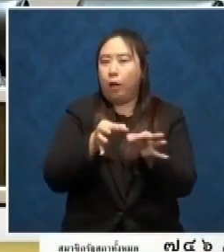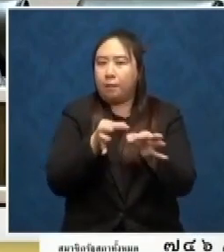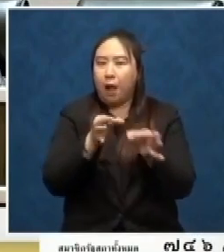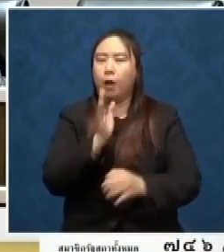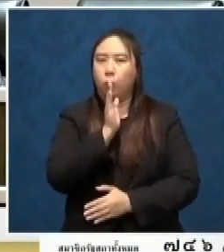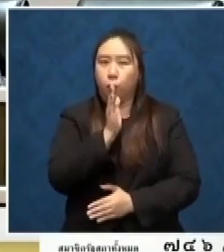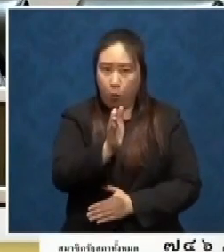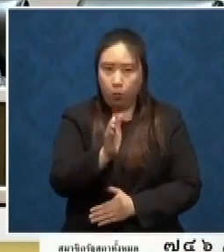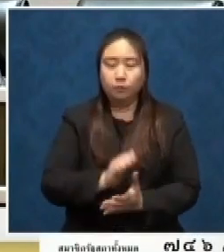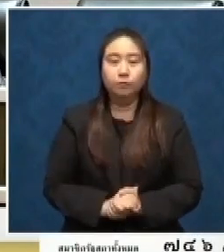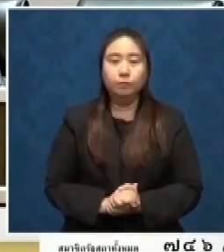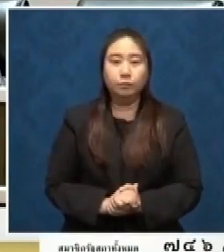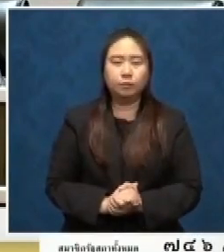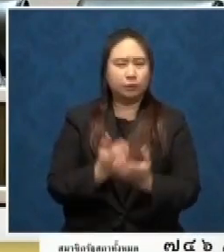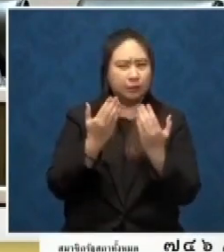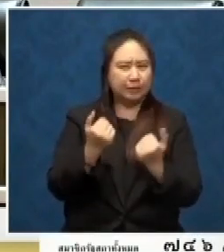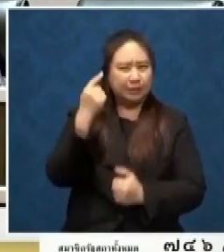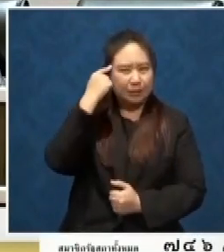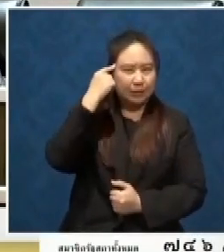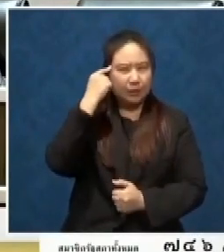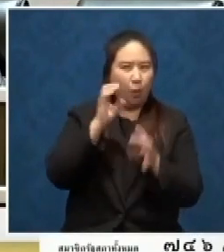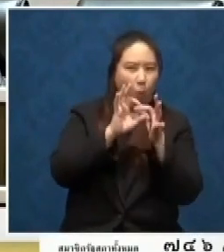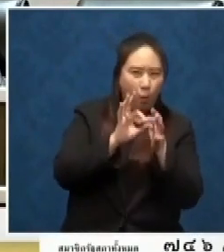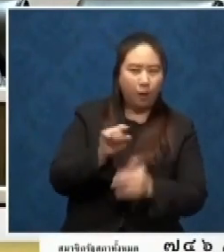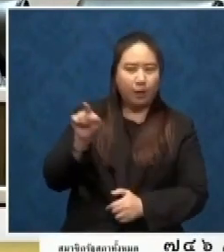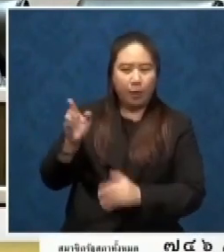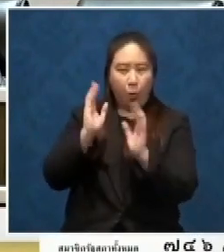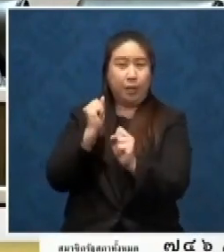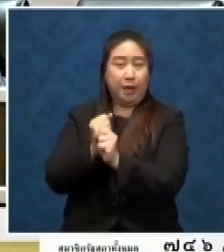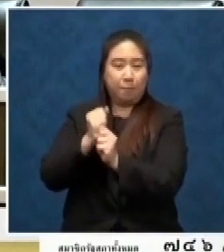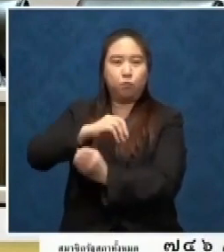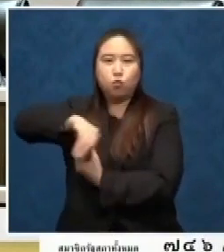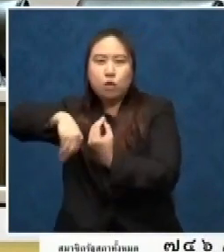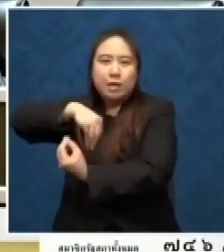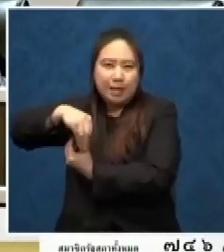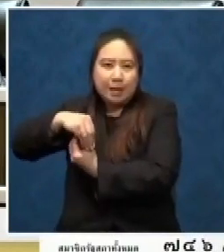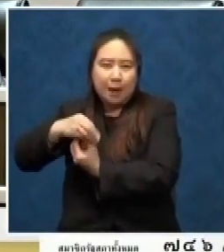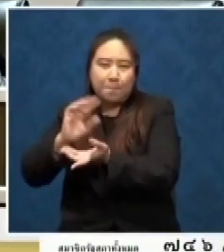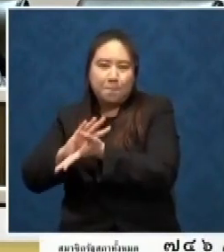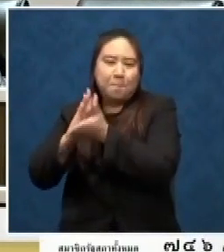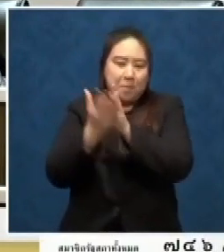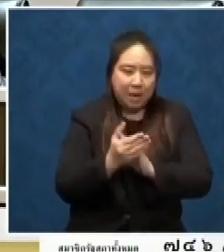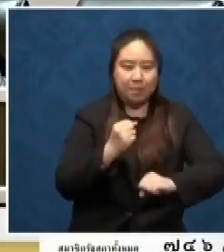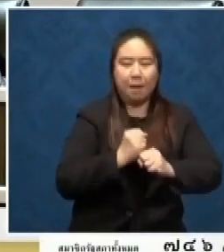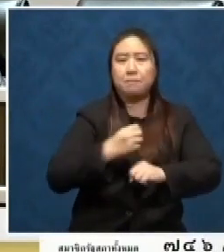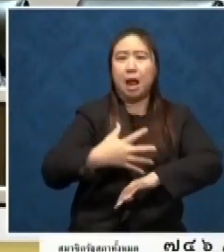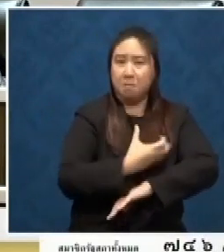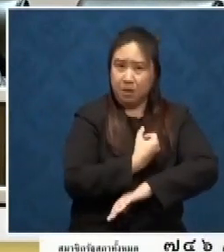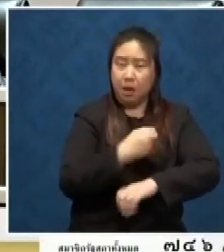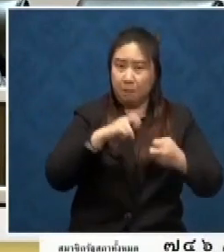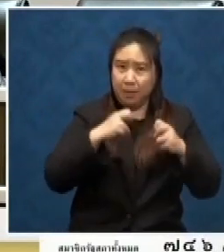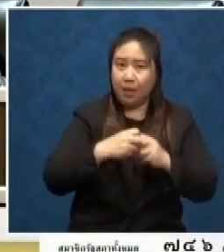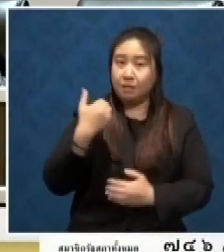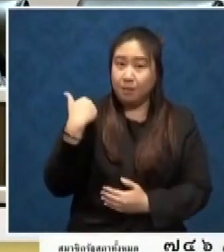ข้อที่วิตกกังวลว่านักธุรกิจมาทำการเมืองมันจะมีปัญหาไเพราะประสบการณ์ใน